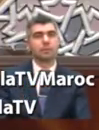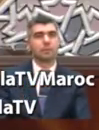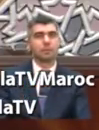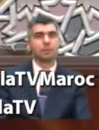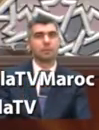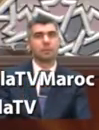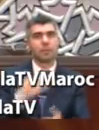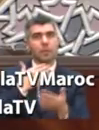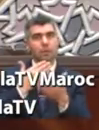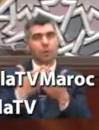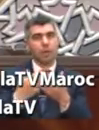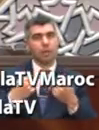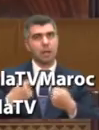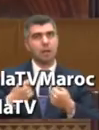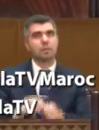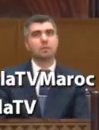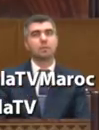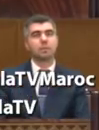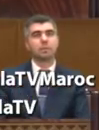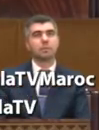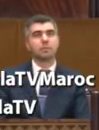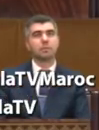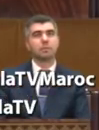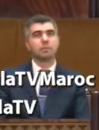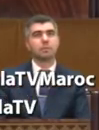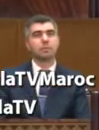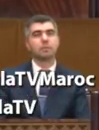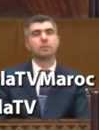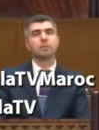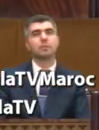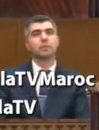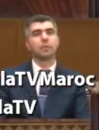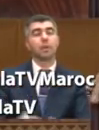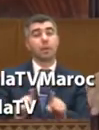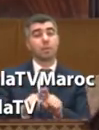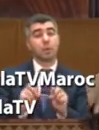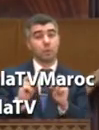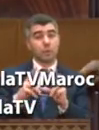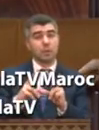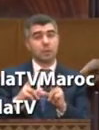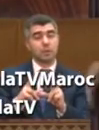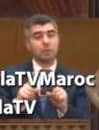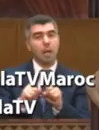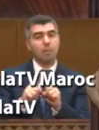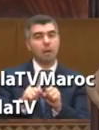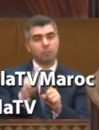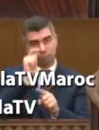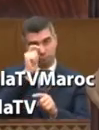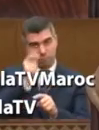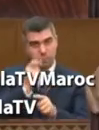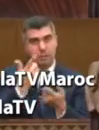شكرا السيد الرئيس المحترم. السيد الوزير المحترم، كنتمنوا المجهودات اللي كتقوم